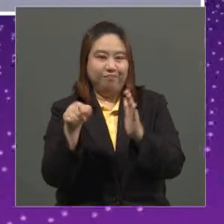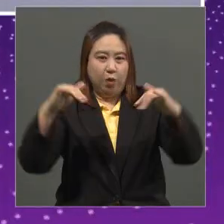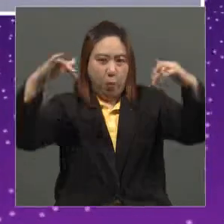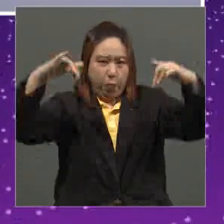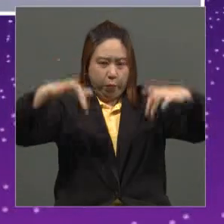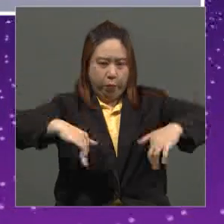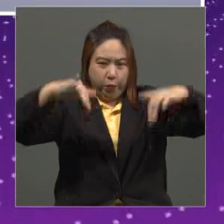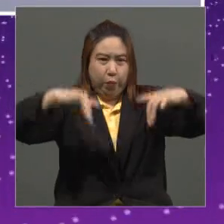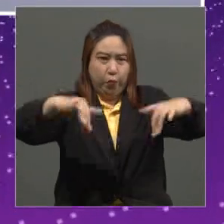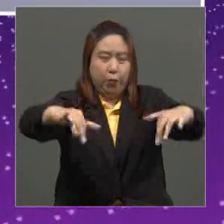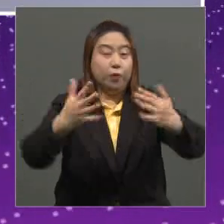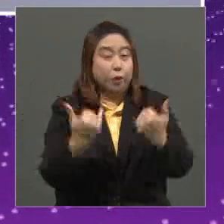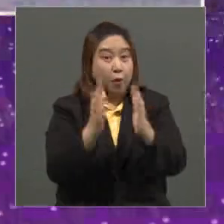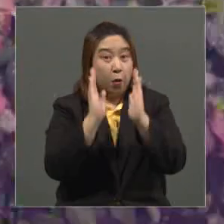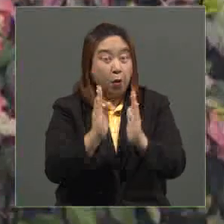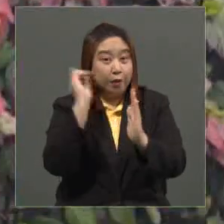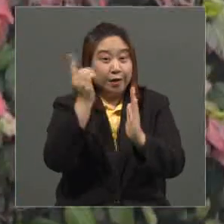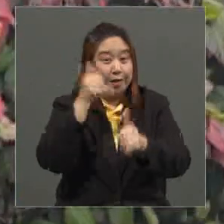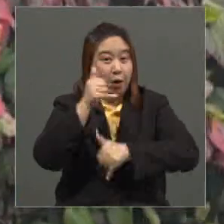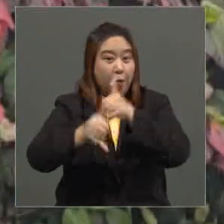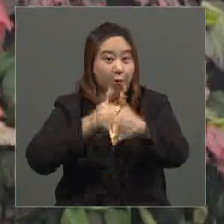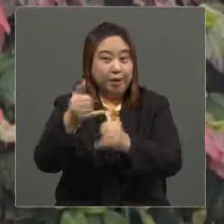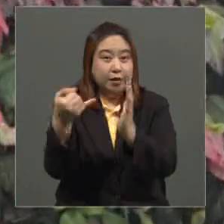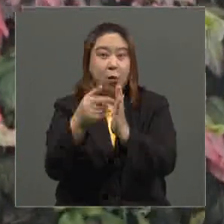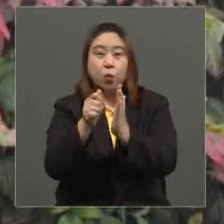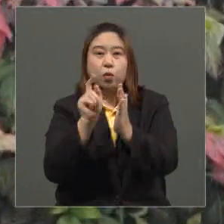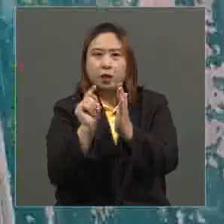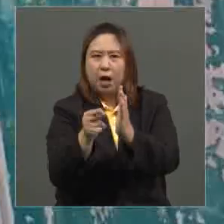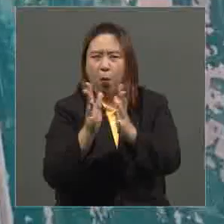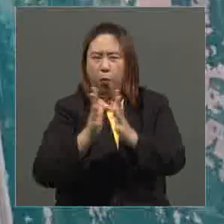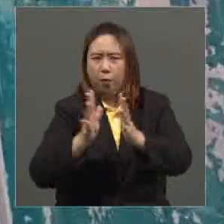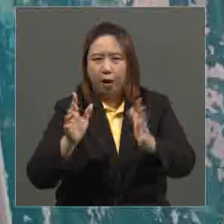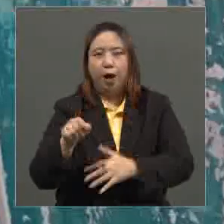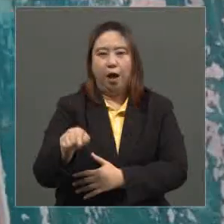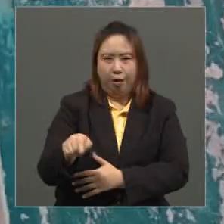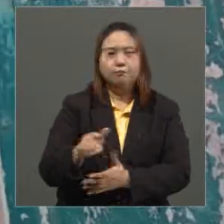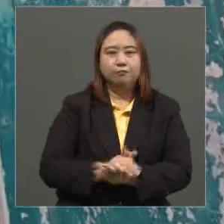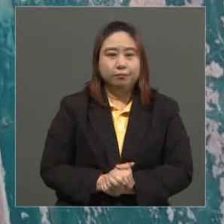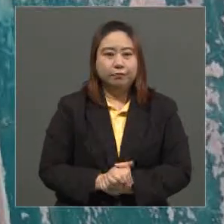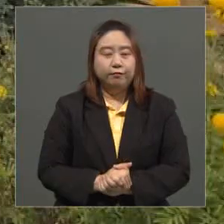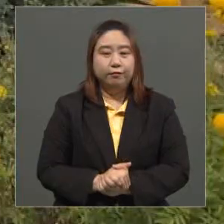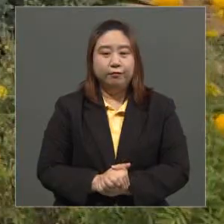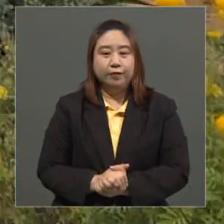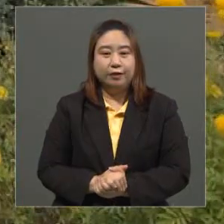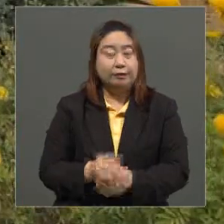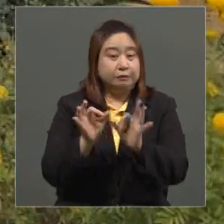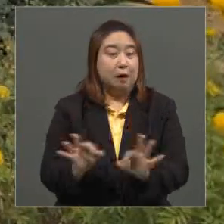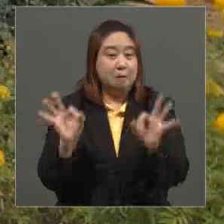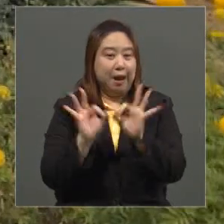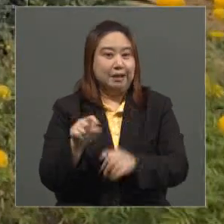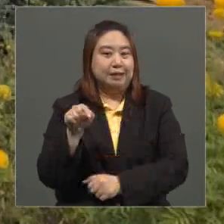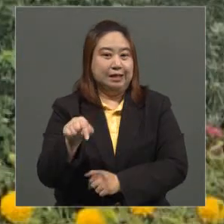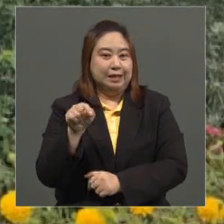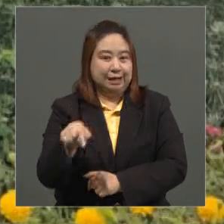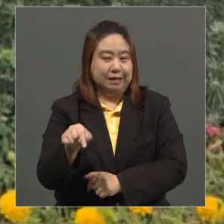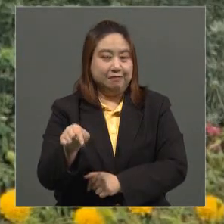การท่องเที่ยวช่วงวันหยุดสุดสัปดาห์ในพื้นที่จังหวัดอุทัยธานีคึกคักมากเลยทีเดียวค่ะคุณผู้ชมโดยเฉพาะที่ฝายกั้นน้ำ